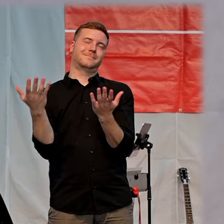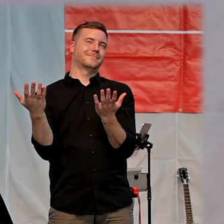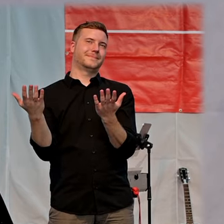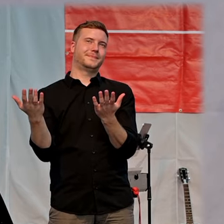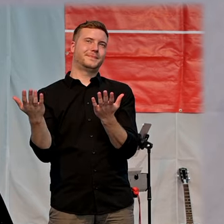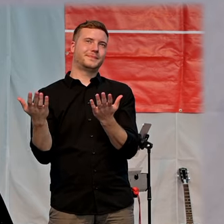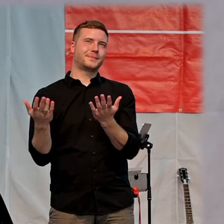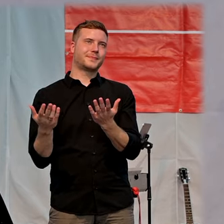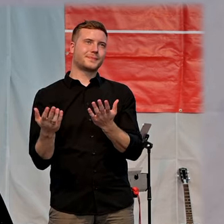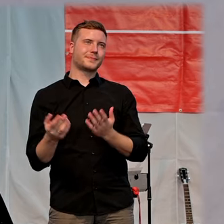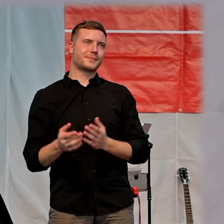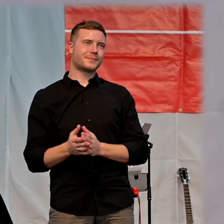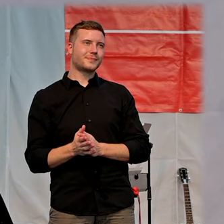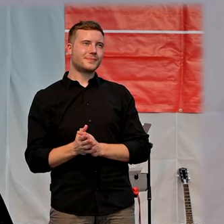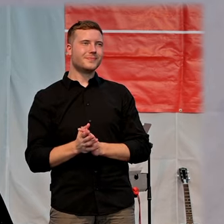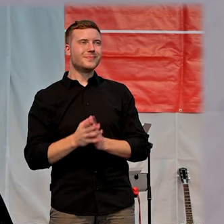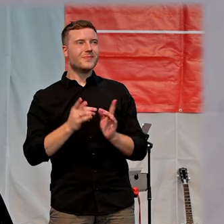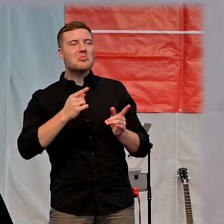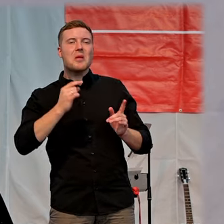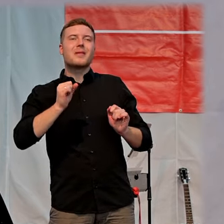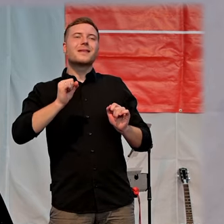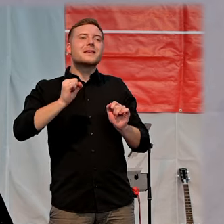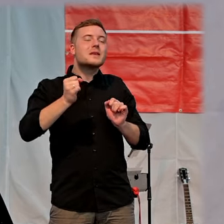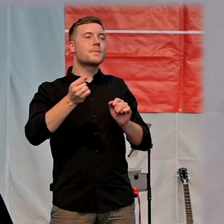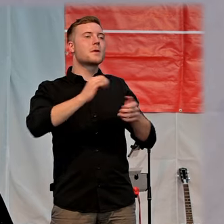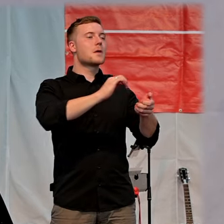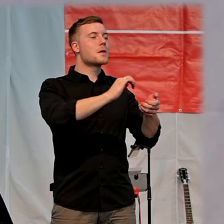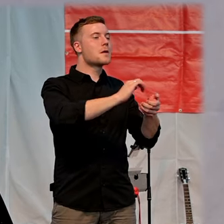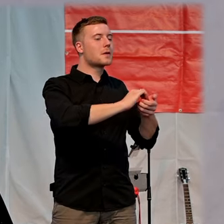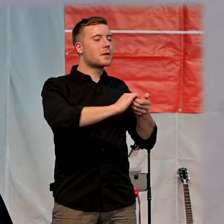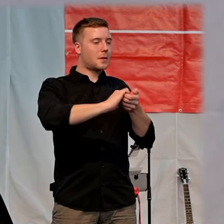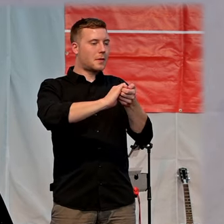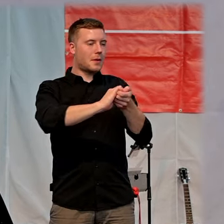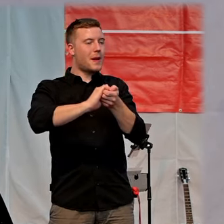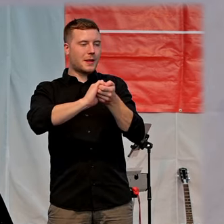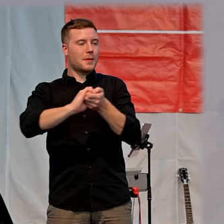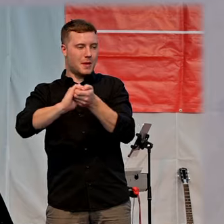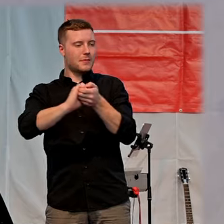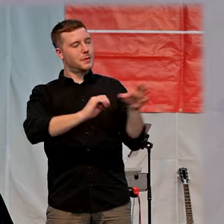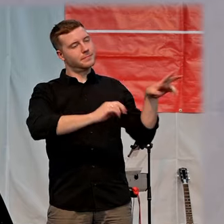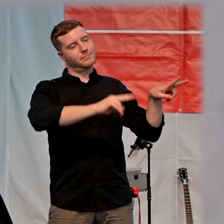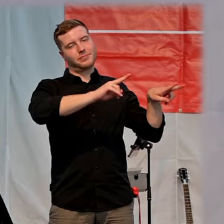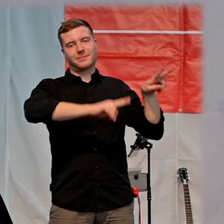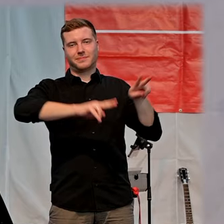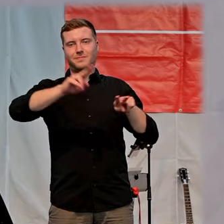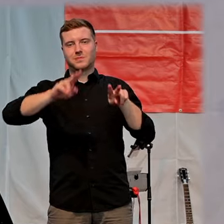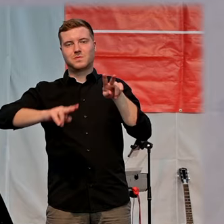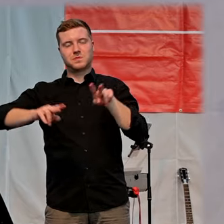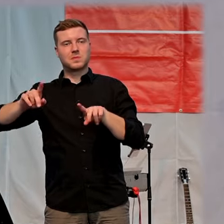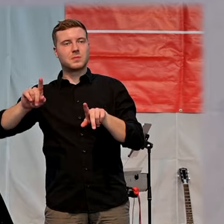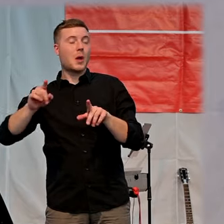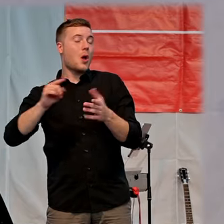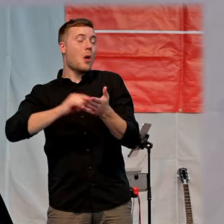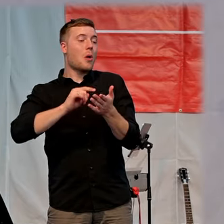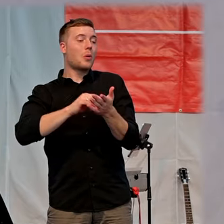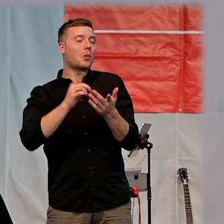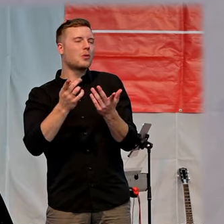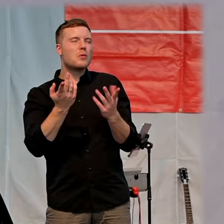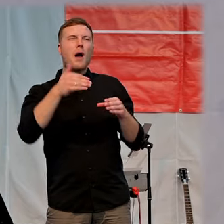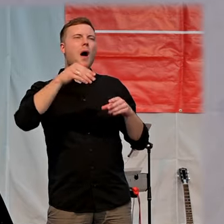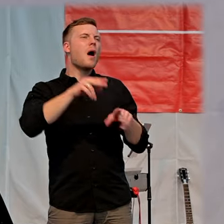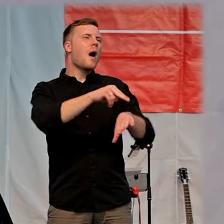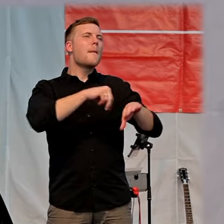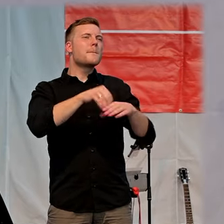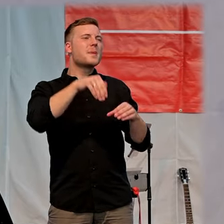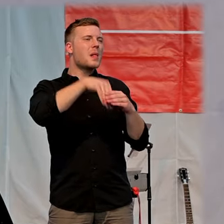Ich habe aber recht. Die Bibel sagt. Und der andere sagt, die Bibel sagt aber das auch. Ja, die Bibel sagt aber auch das und die Bibel sagt das und das und